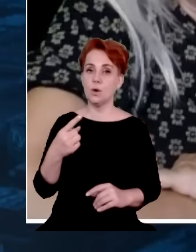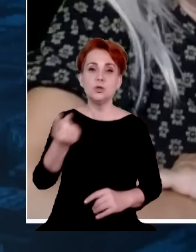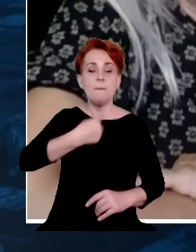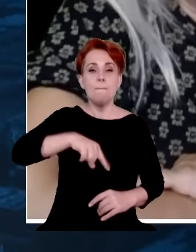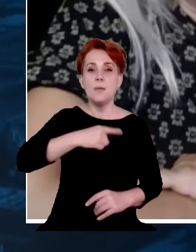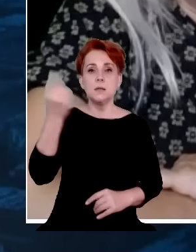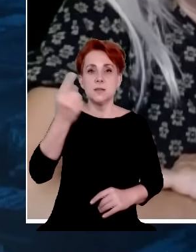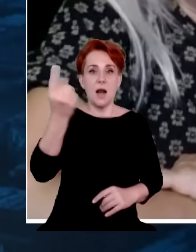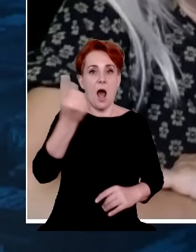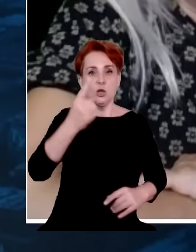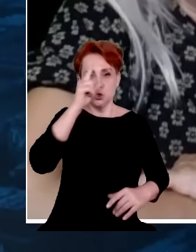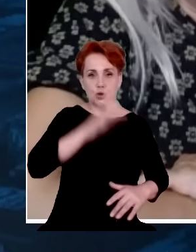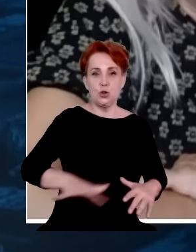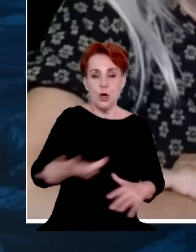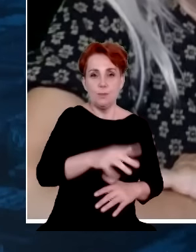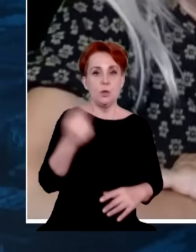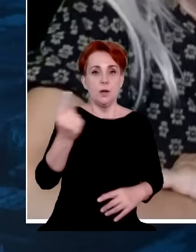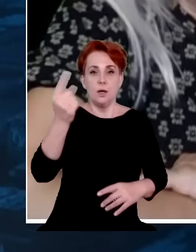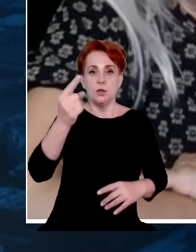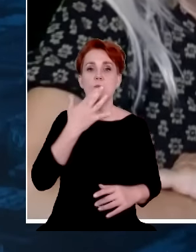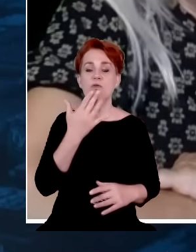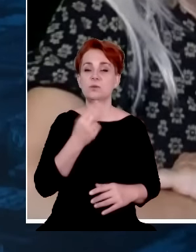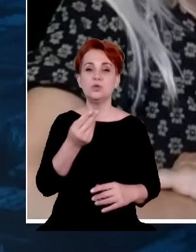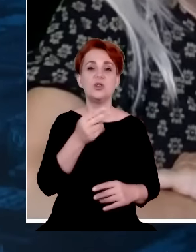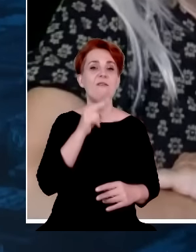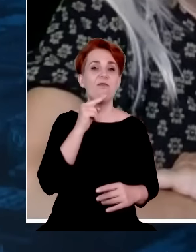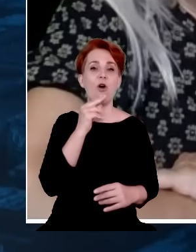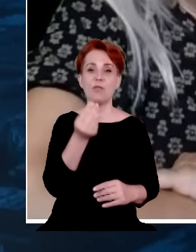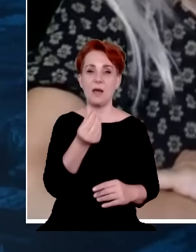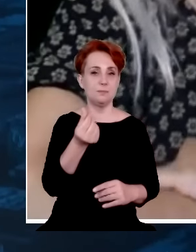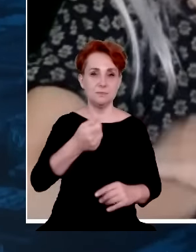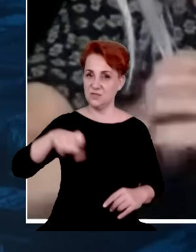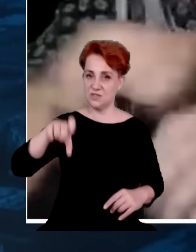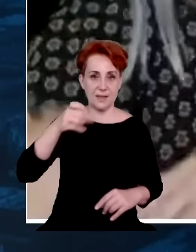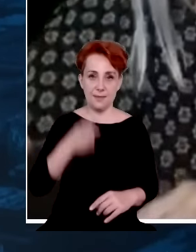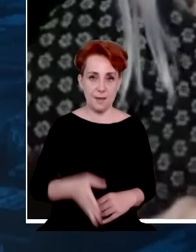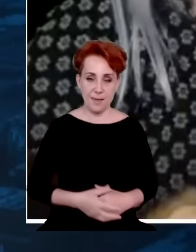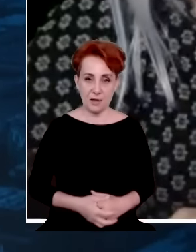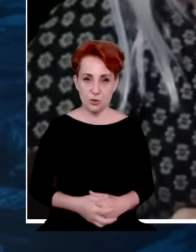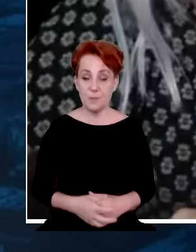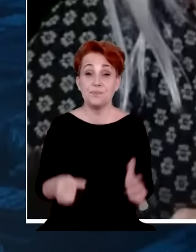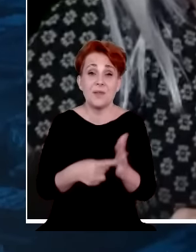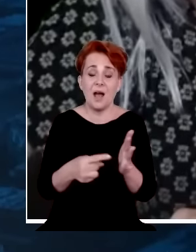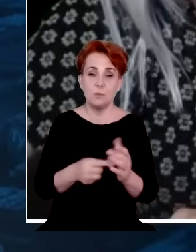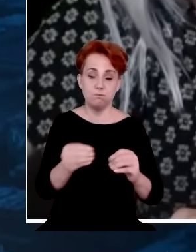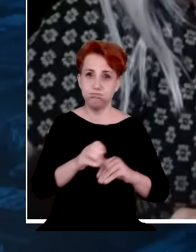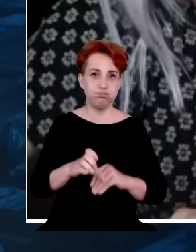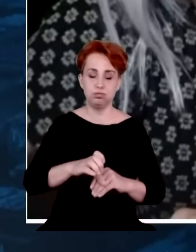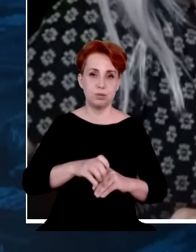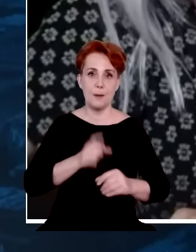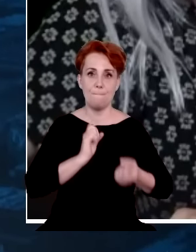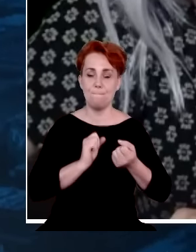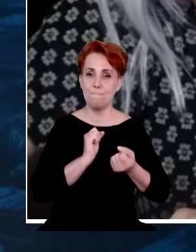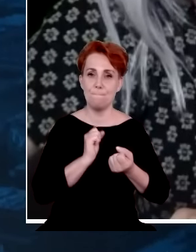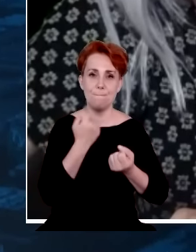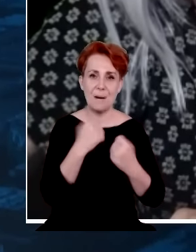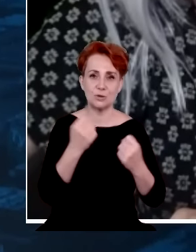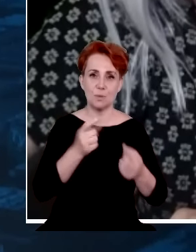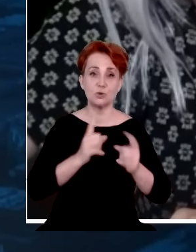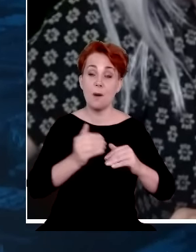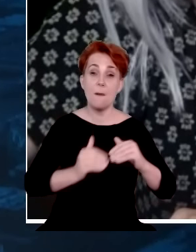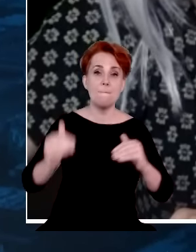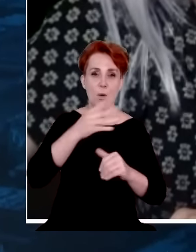społeczeństwo i mówił o tym że ceny wody nie wzrosną te ceny w sposób drastyczny wzrastają bo ponad 40 proc